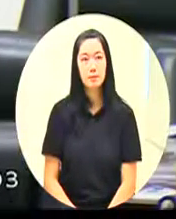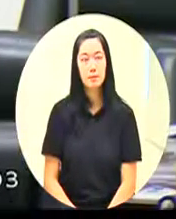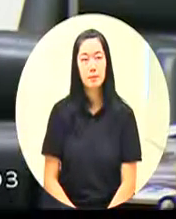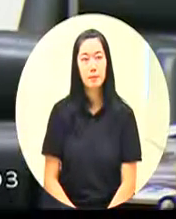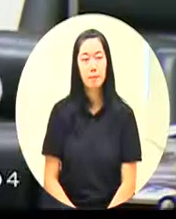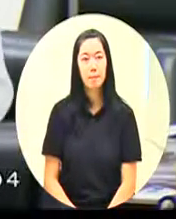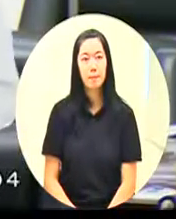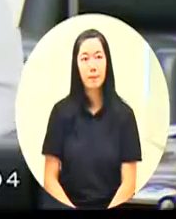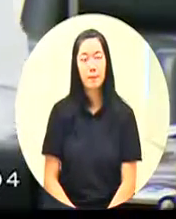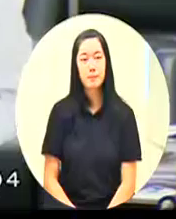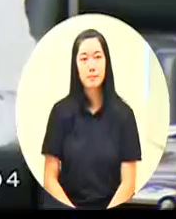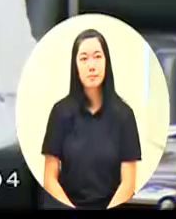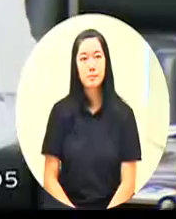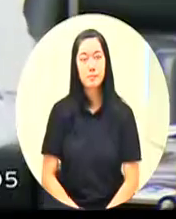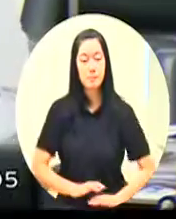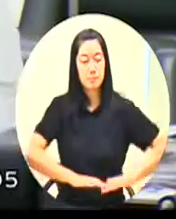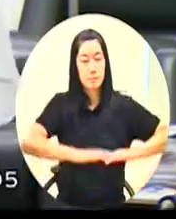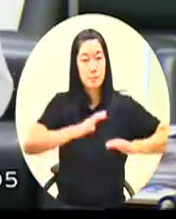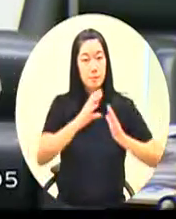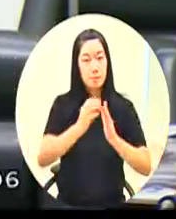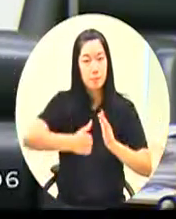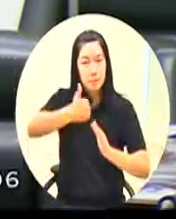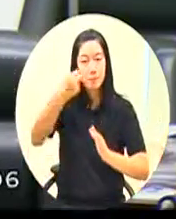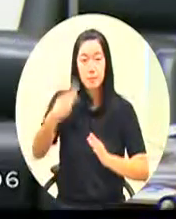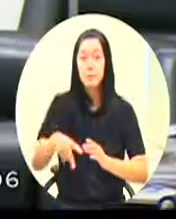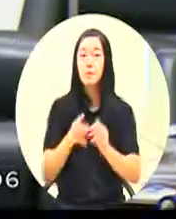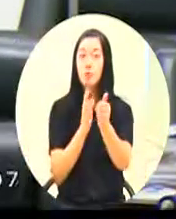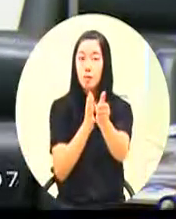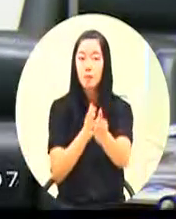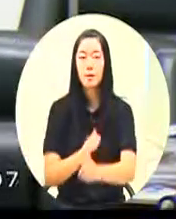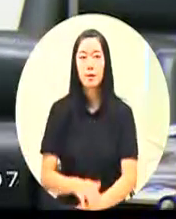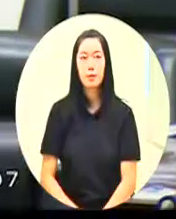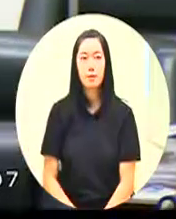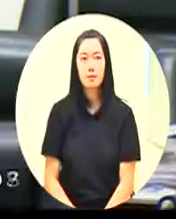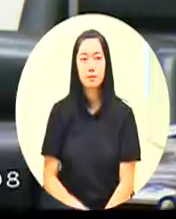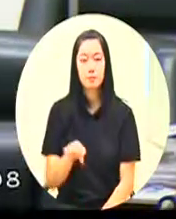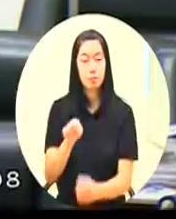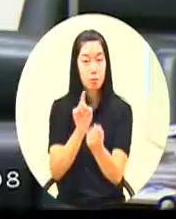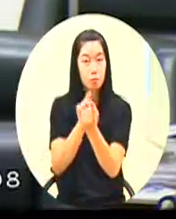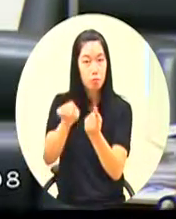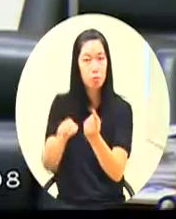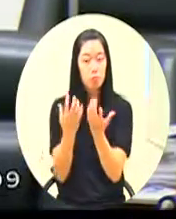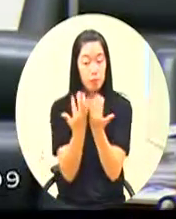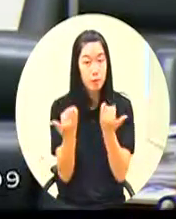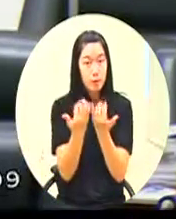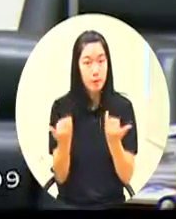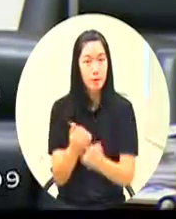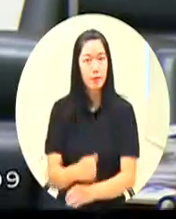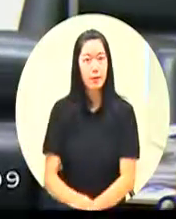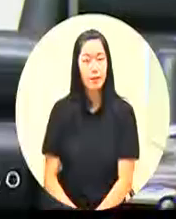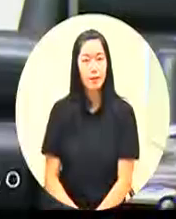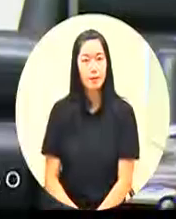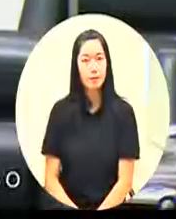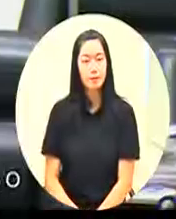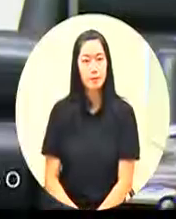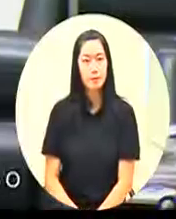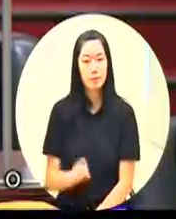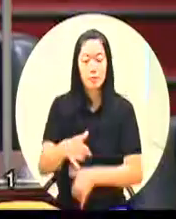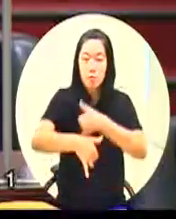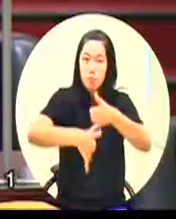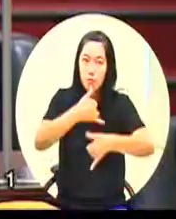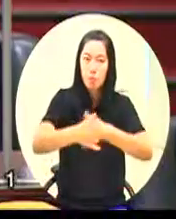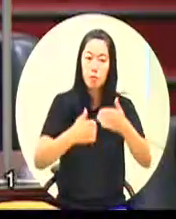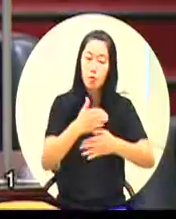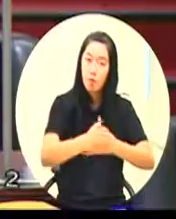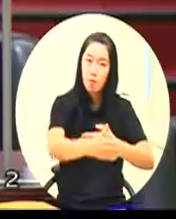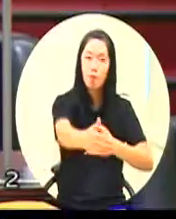那个范局长，我再请教一下，我们对于学生在整个生活过程上，在